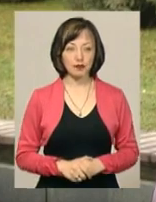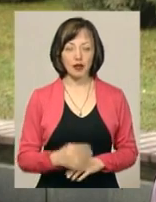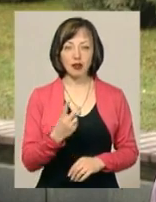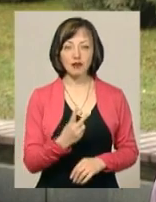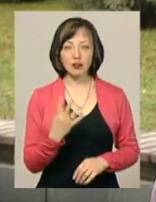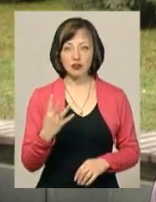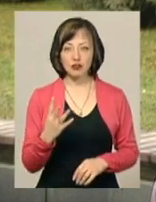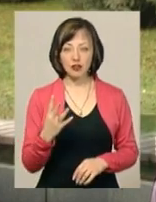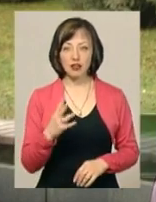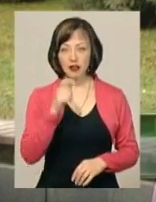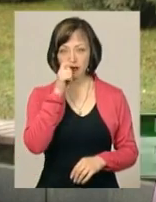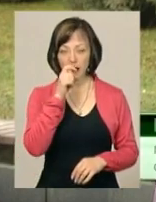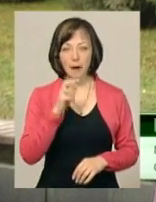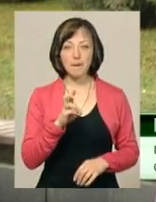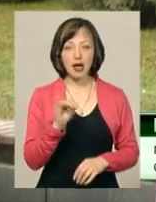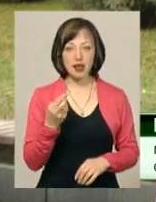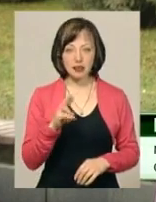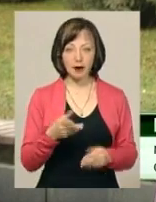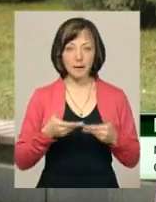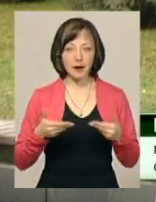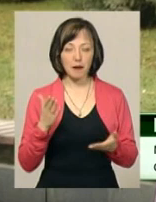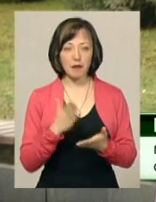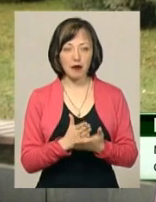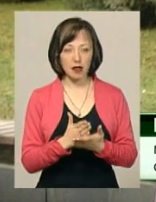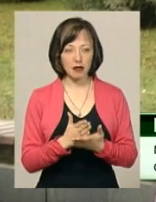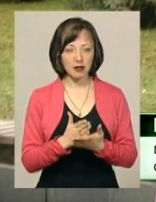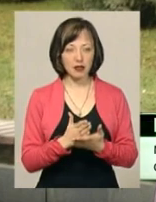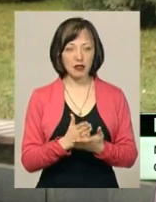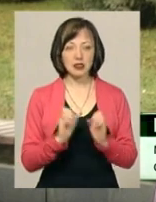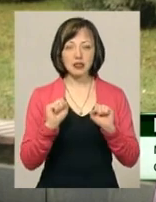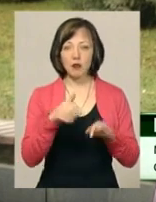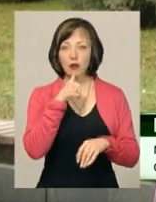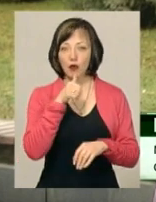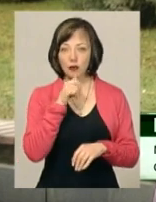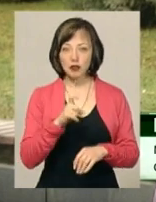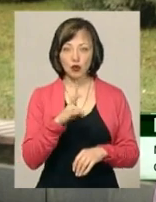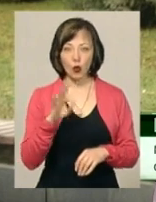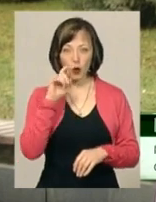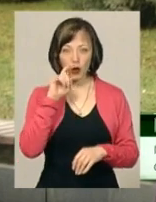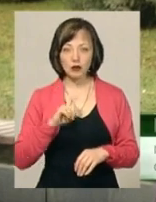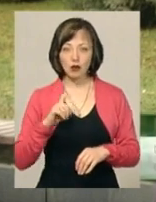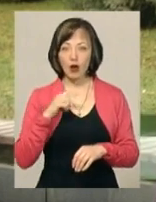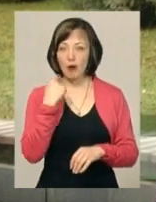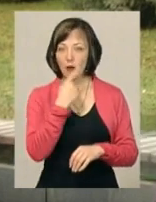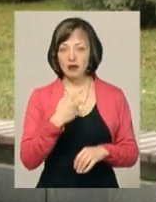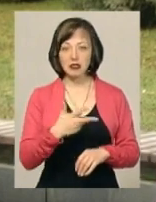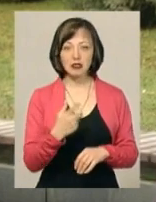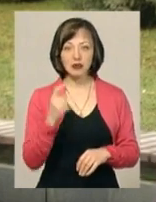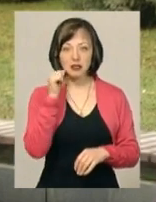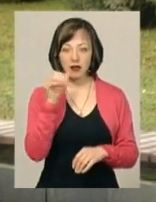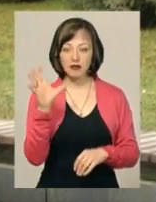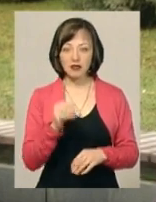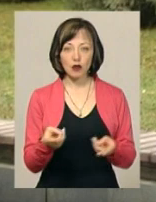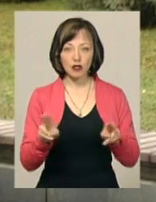24 квітня-березня ми мали здачу пробного ЗНО з української мови і 31-го завтра всі